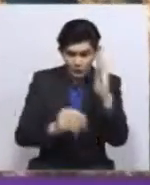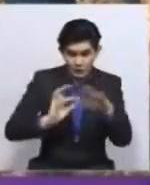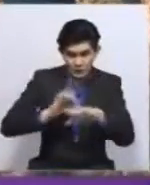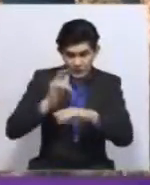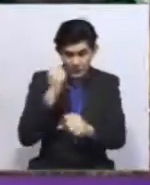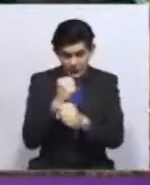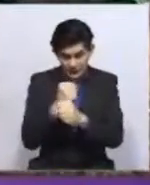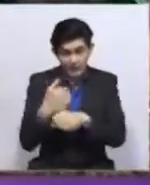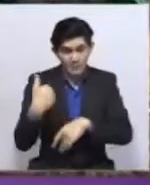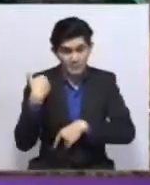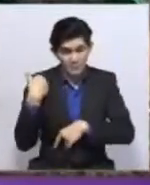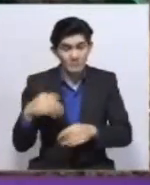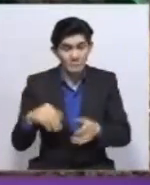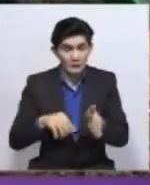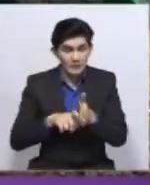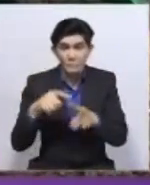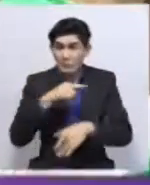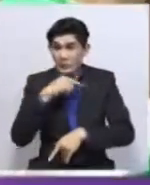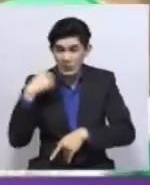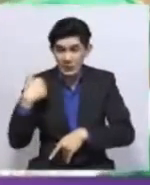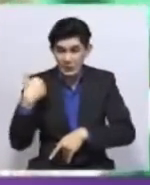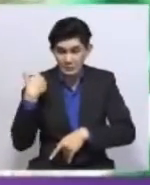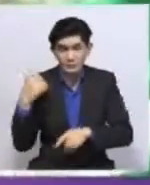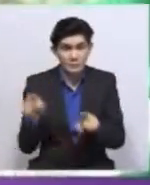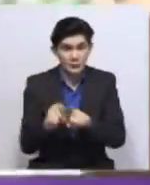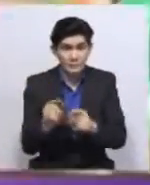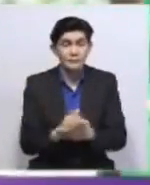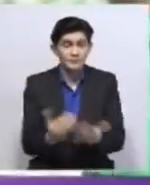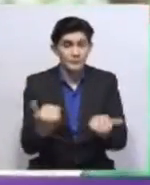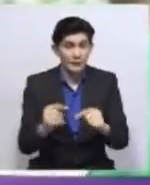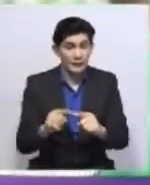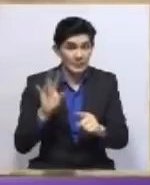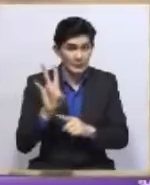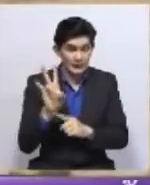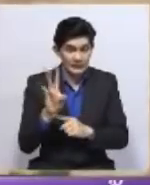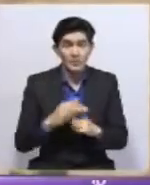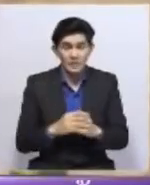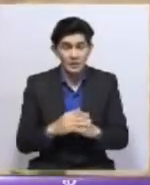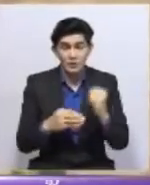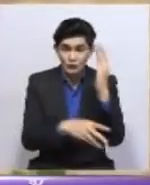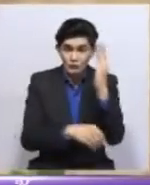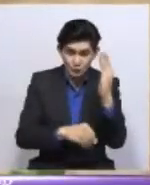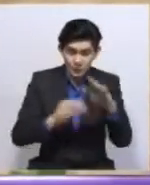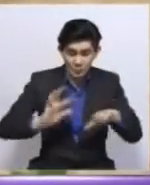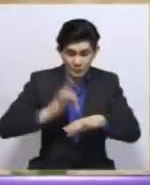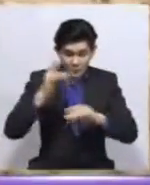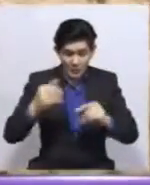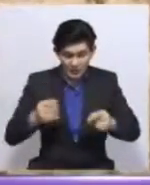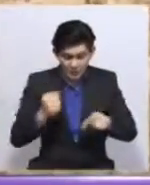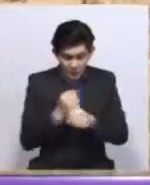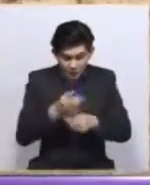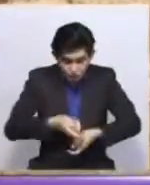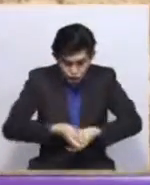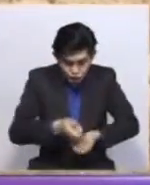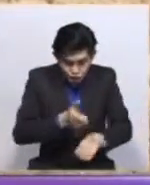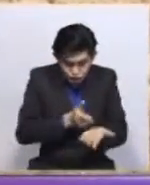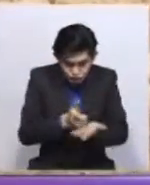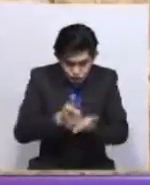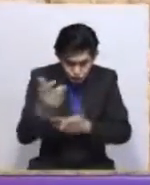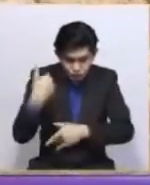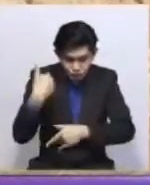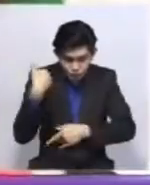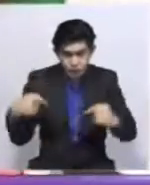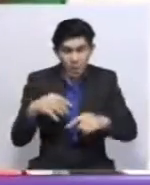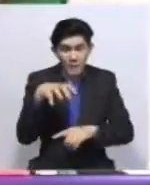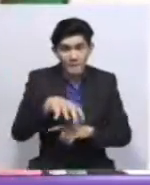ยใช้ผานกำจัดวัชพืชและการไถกลบพืชปุ๋ยสดฐานที่7การใส่ปุ๋ยอินทรีย์และการยกร่องและฐานสุดท้ายฐานที่